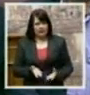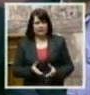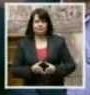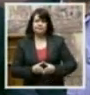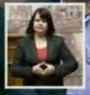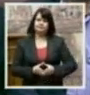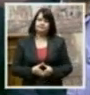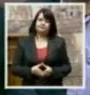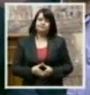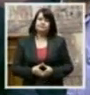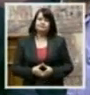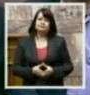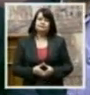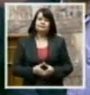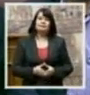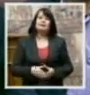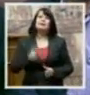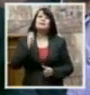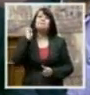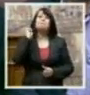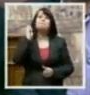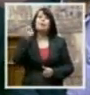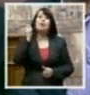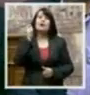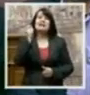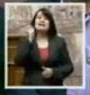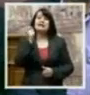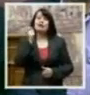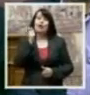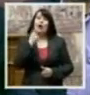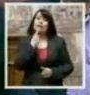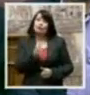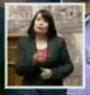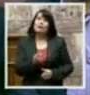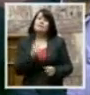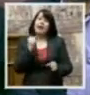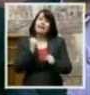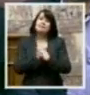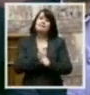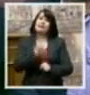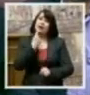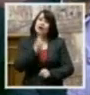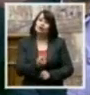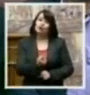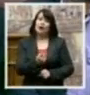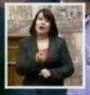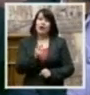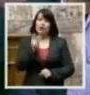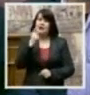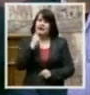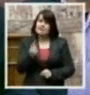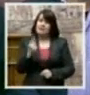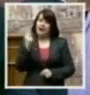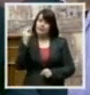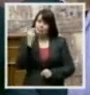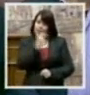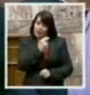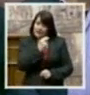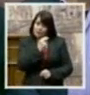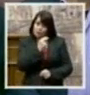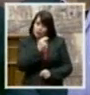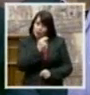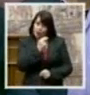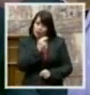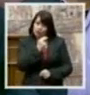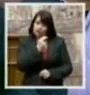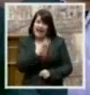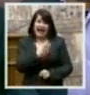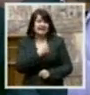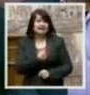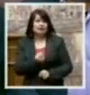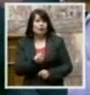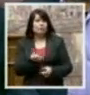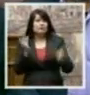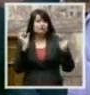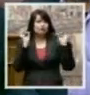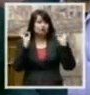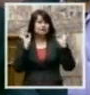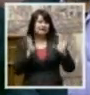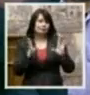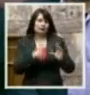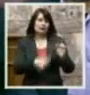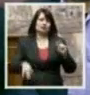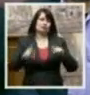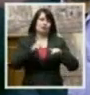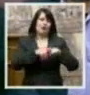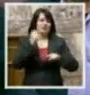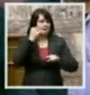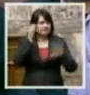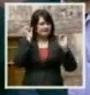Είναι πολιτικότατος χαρακτηρισμός και επιμένω. Είπα ότι ο Πρωθυπουργός έχει χάσει την αξιοπιστία του,